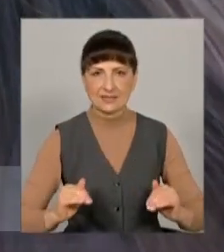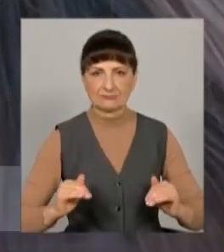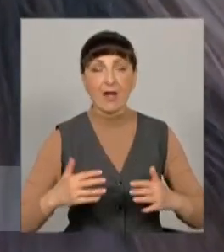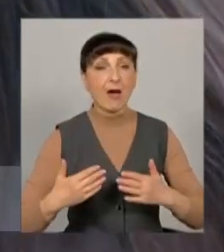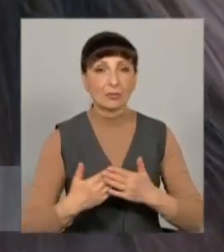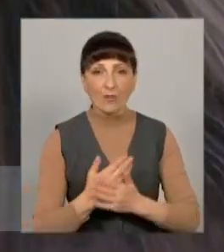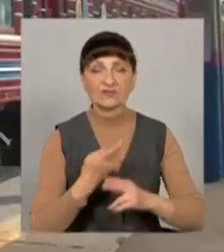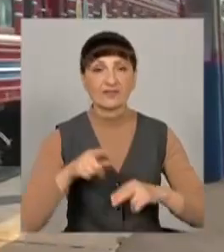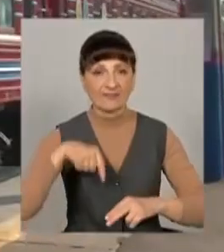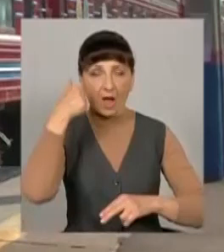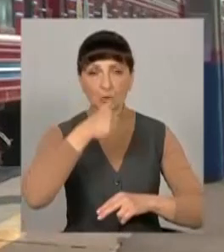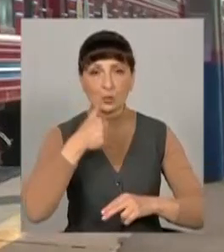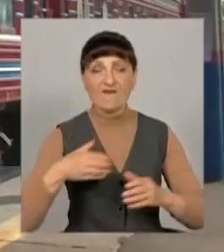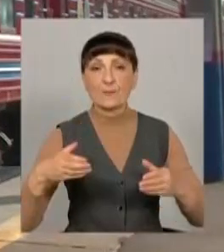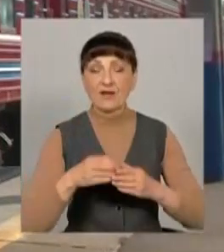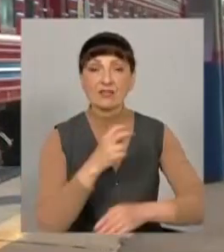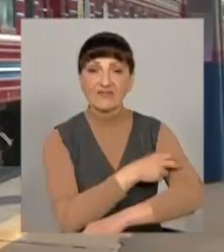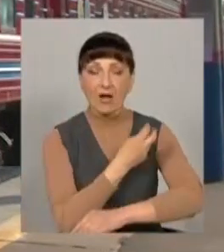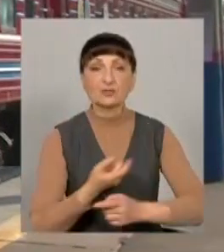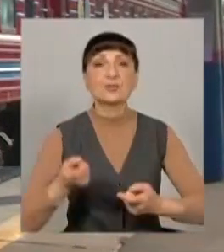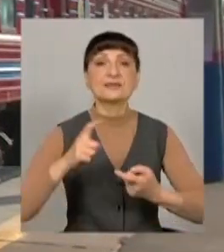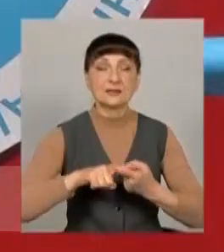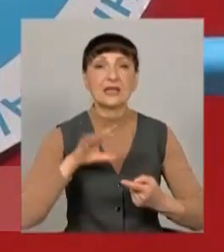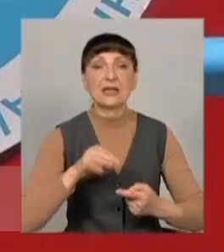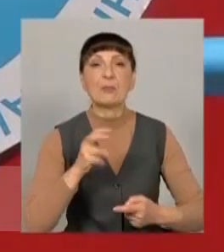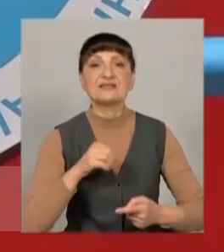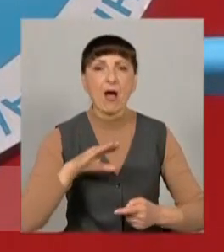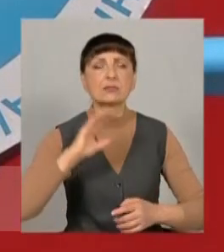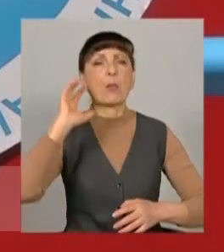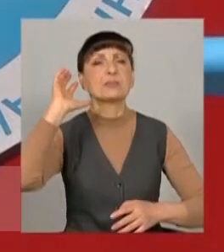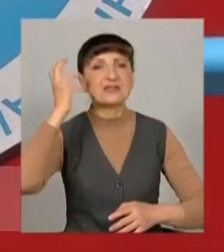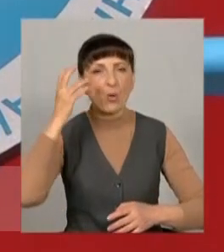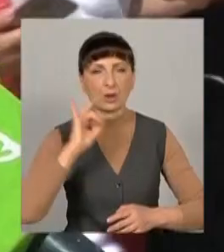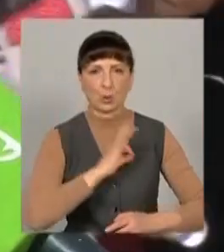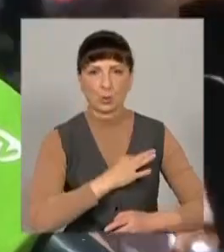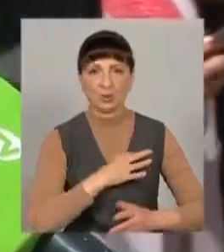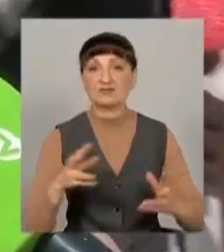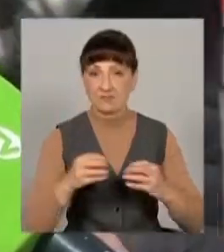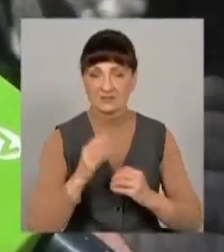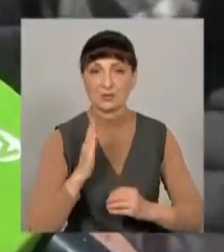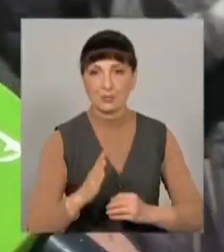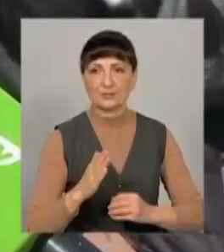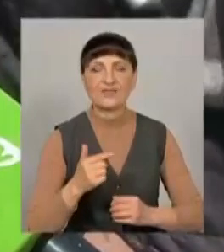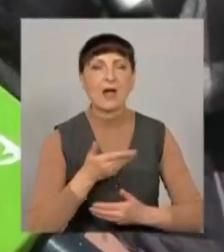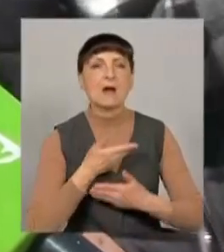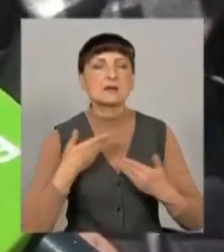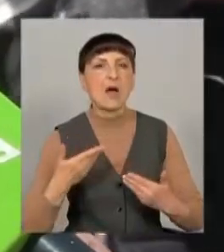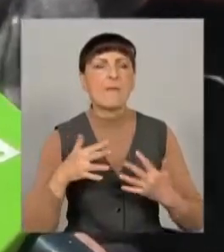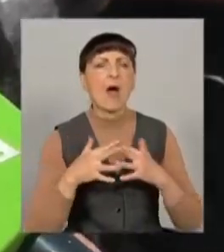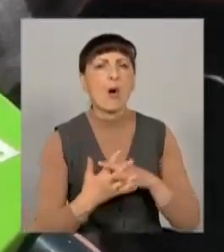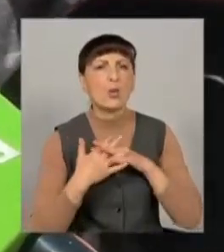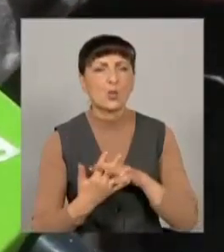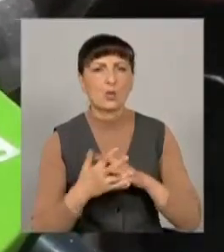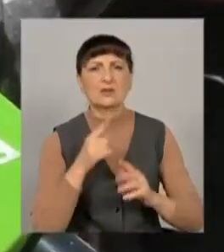новшество этого года, что к бригаде врачей присоединились медиаторы, психологи и юристы. Нам поступают от аулов,